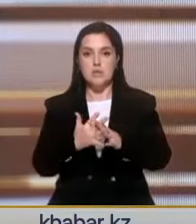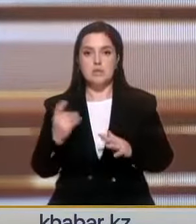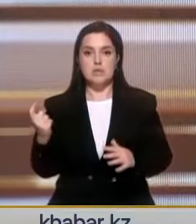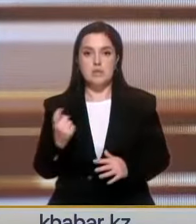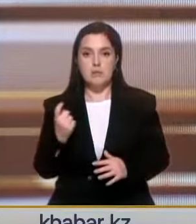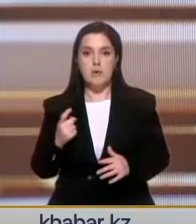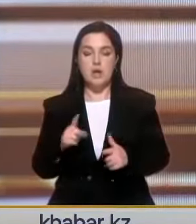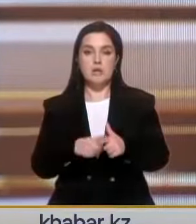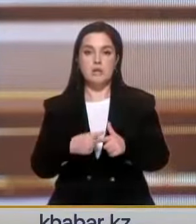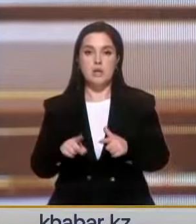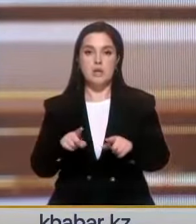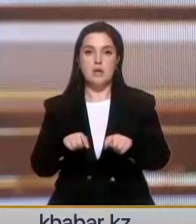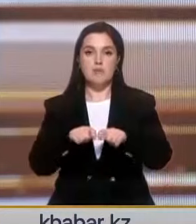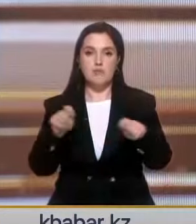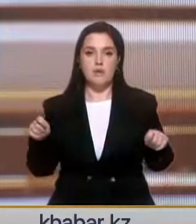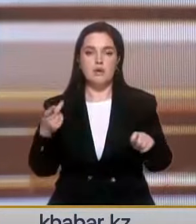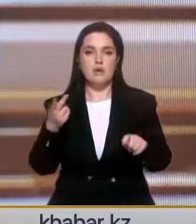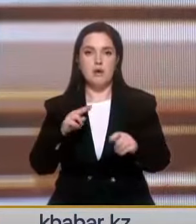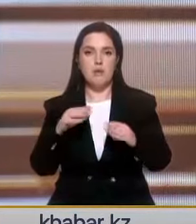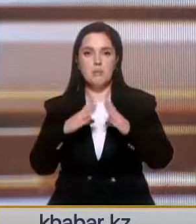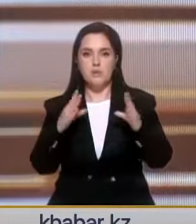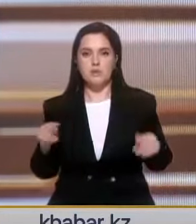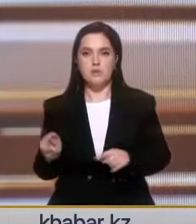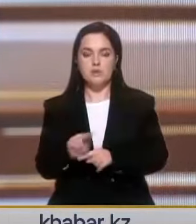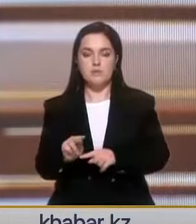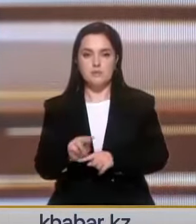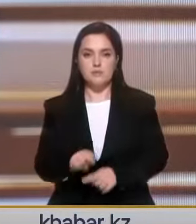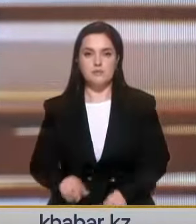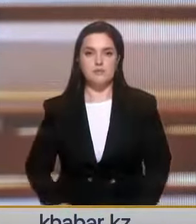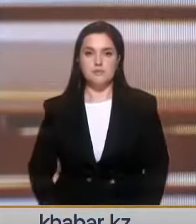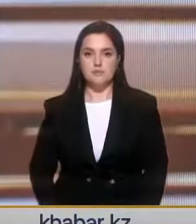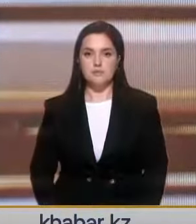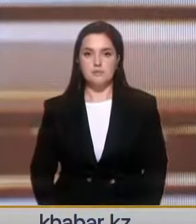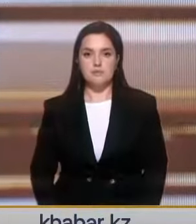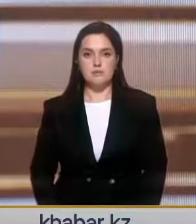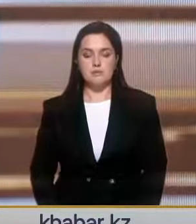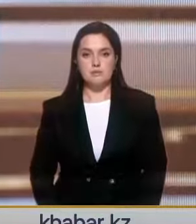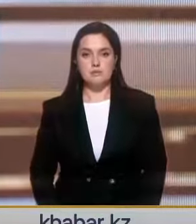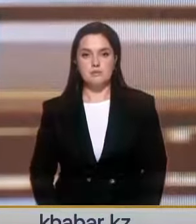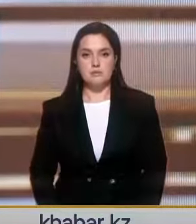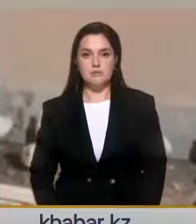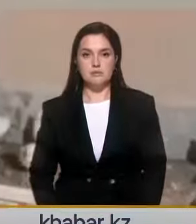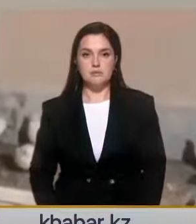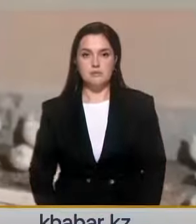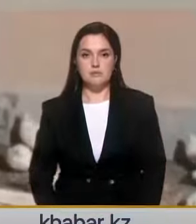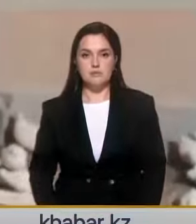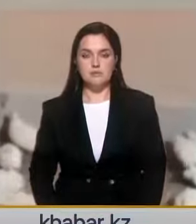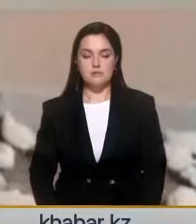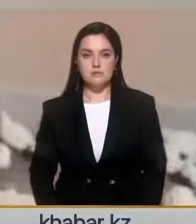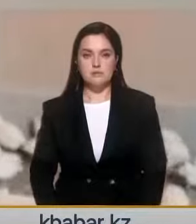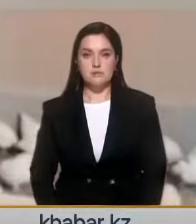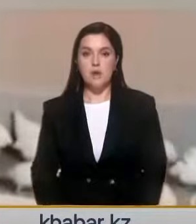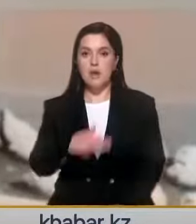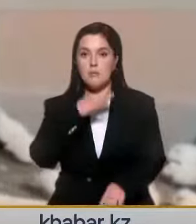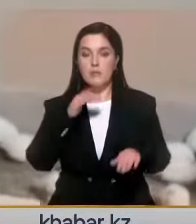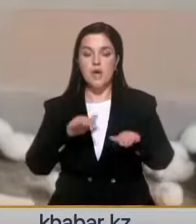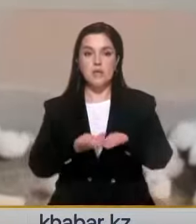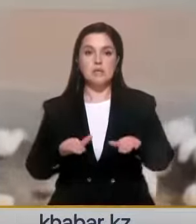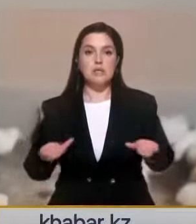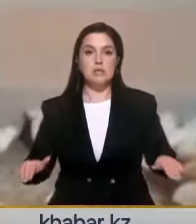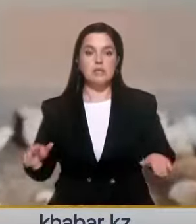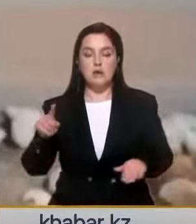занимается сельским хозяйством или открывает автосервисы Катерина Попкова продолжит многодетный отец из